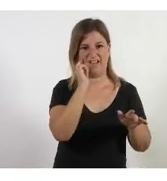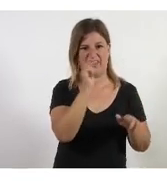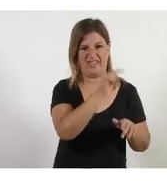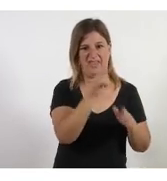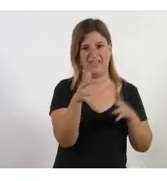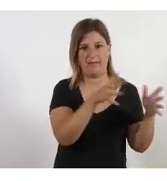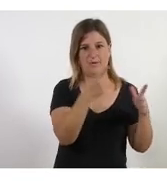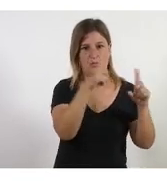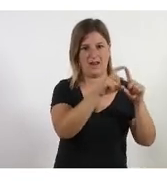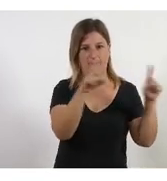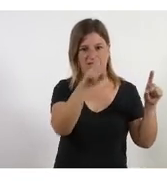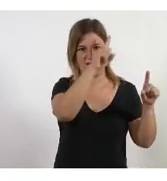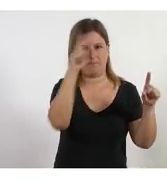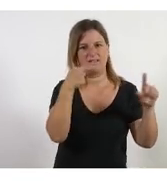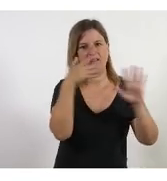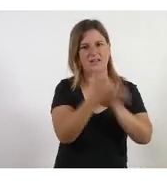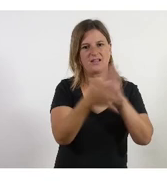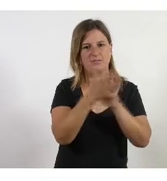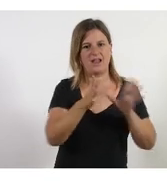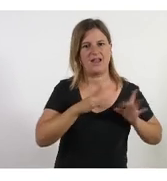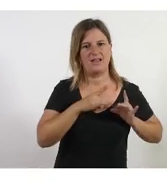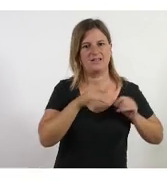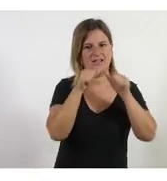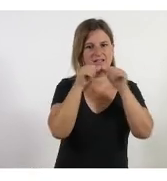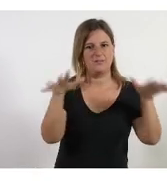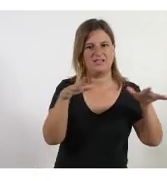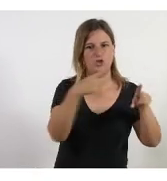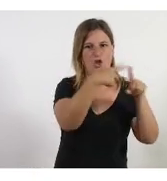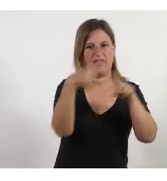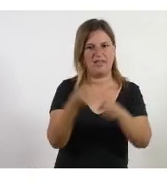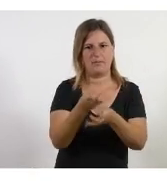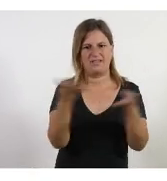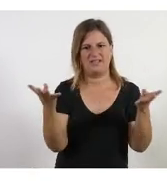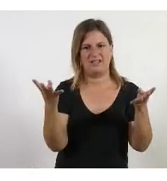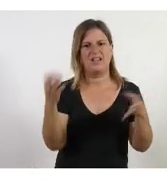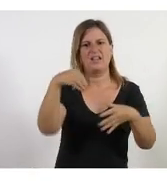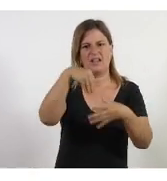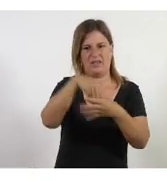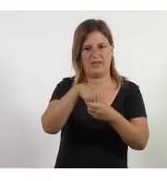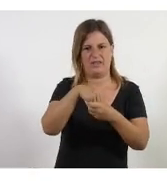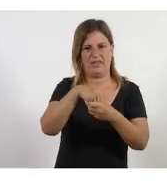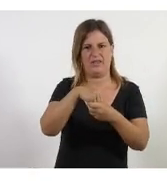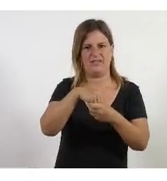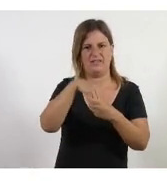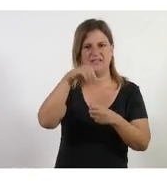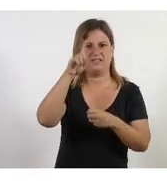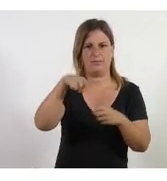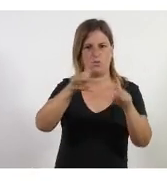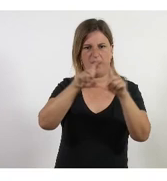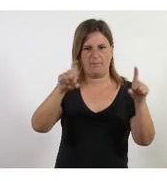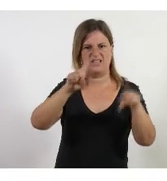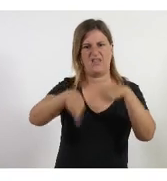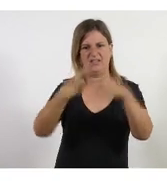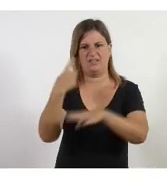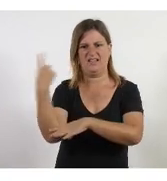sessió sobre sensibilització de la diversitat, una grandíssima empresa, 10 i 11 a Sevilla, obrint